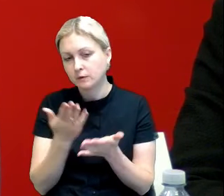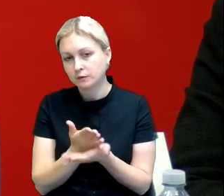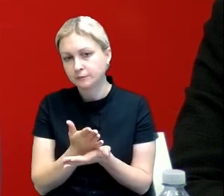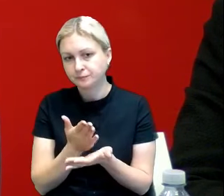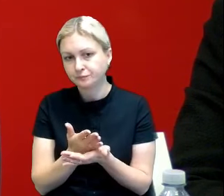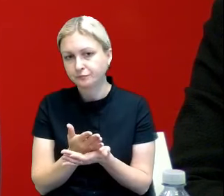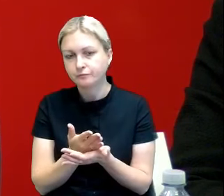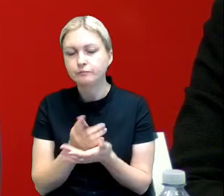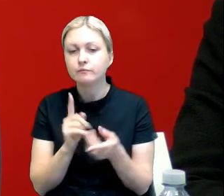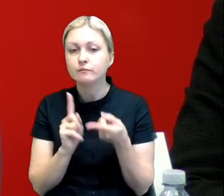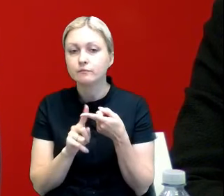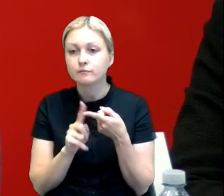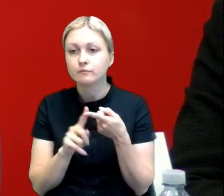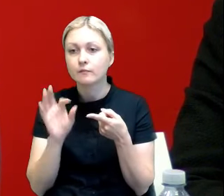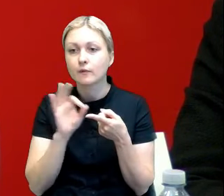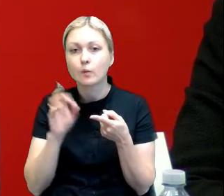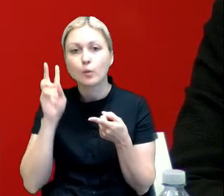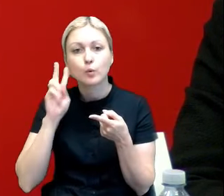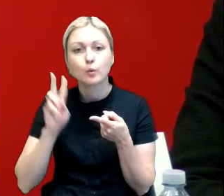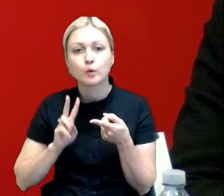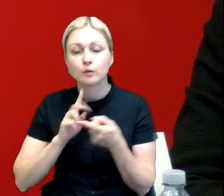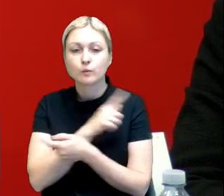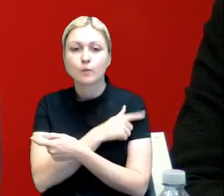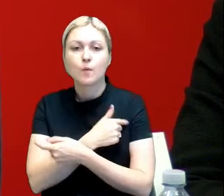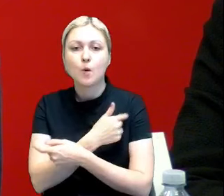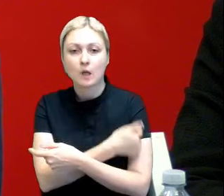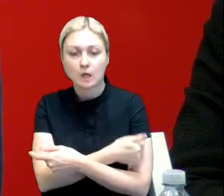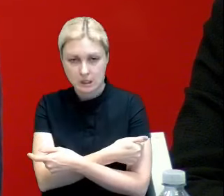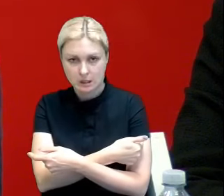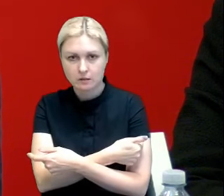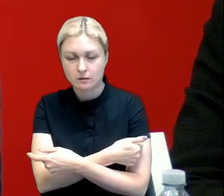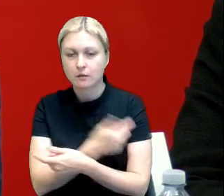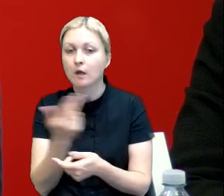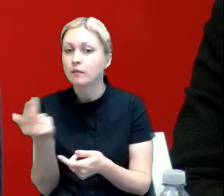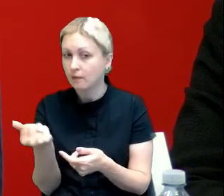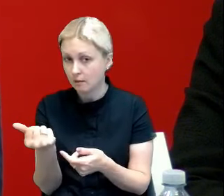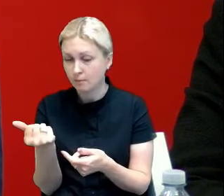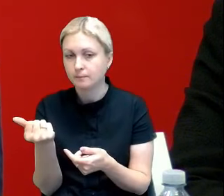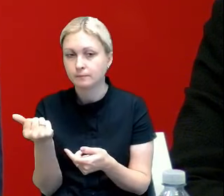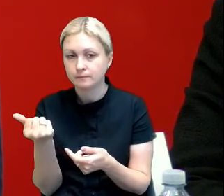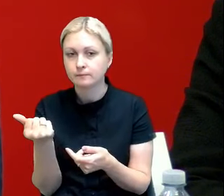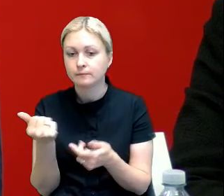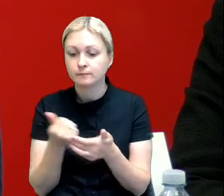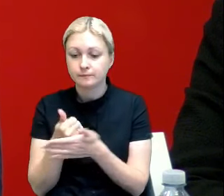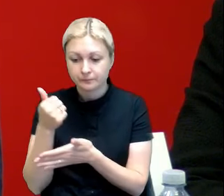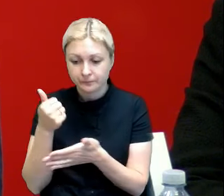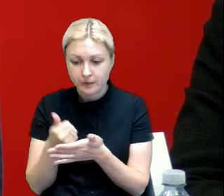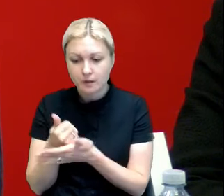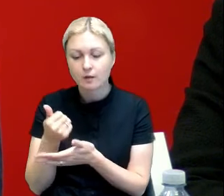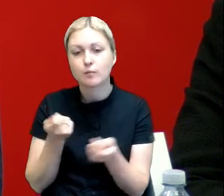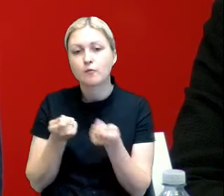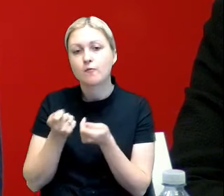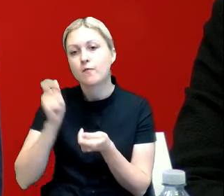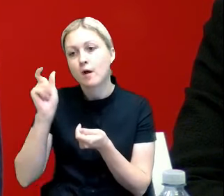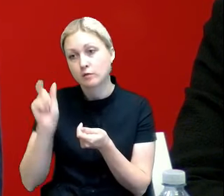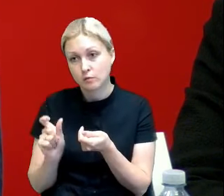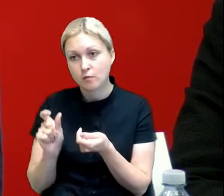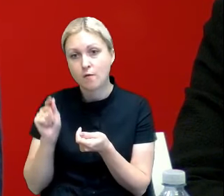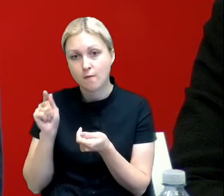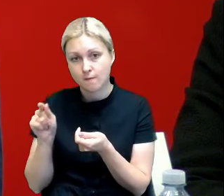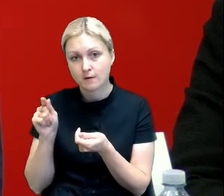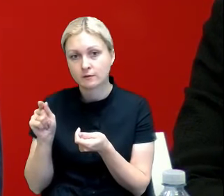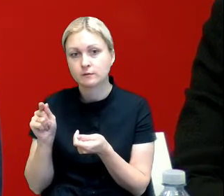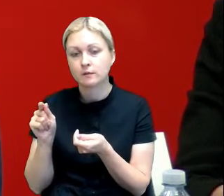apie jūrininkų polikliniką tai a taip a pagarba vadovui kuris net ir